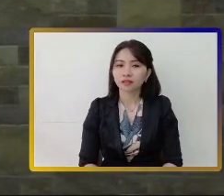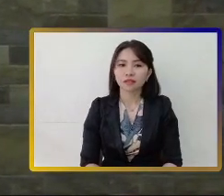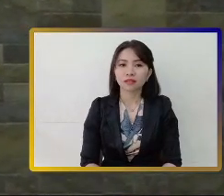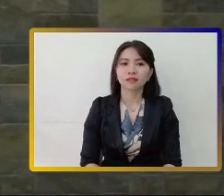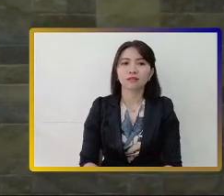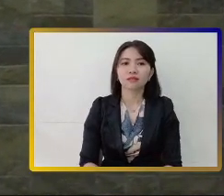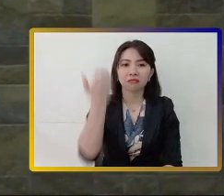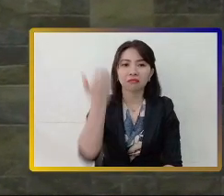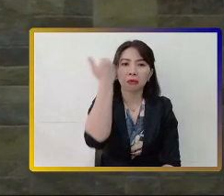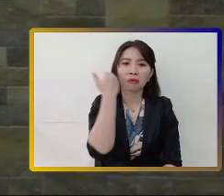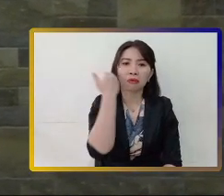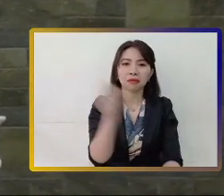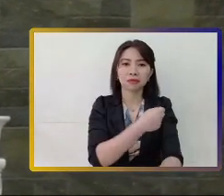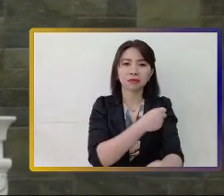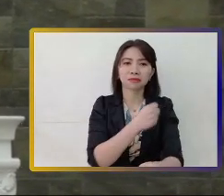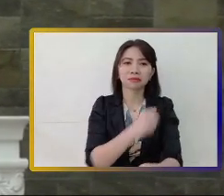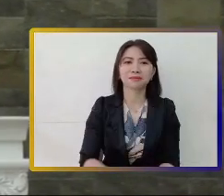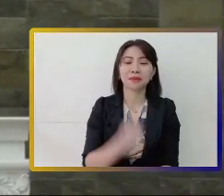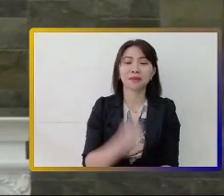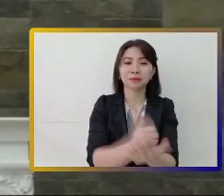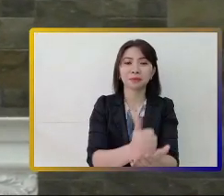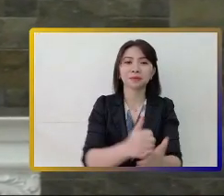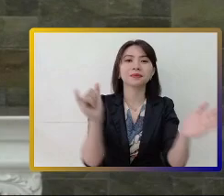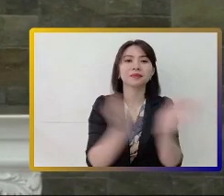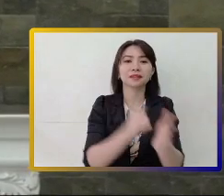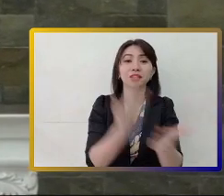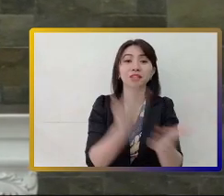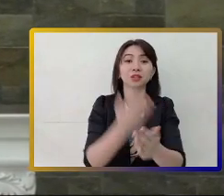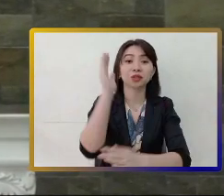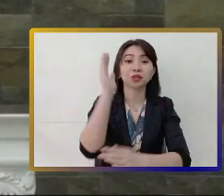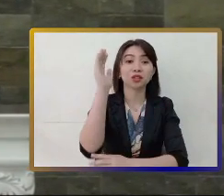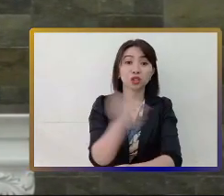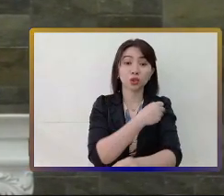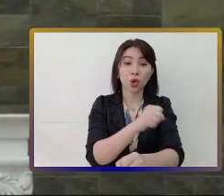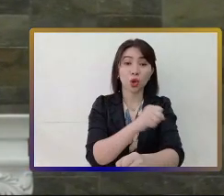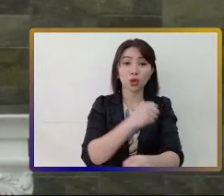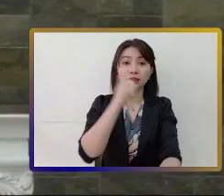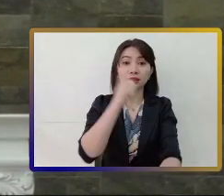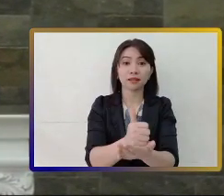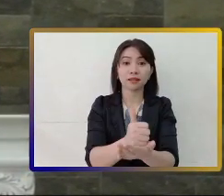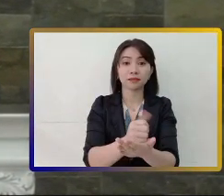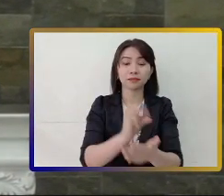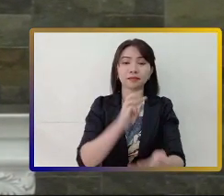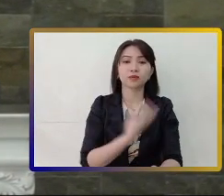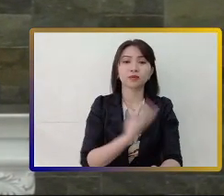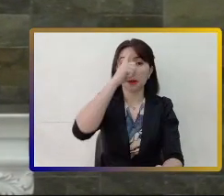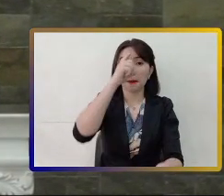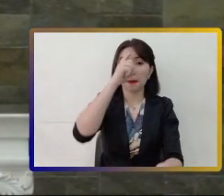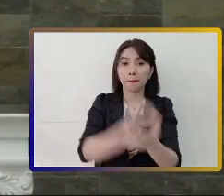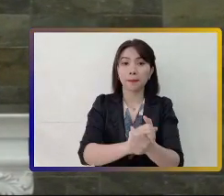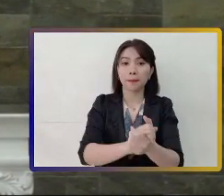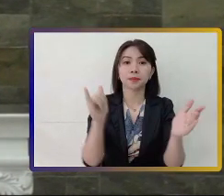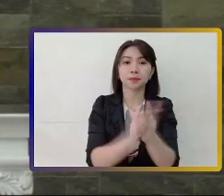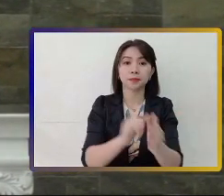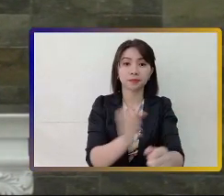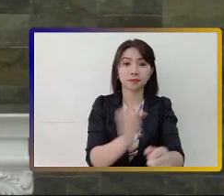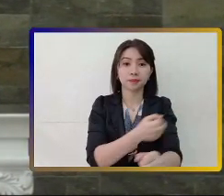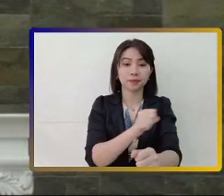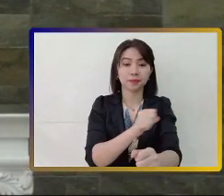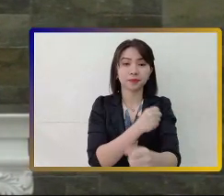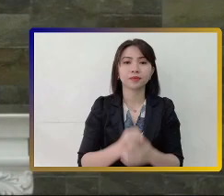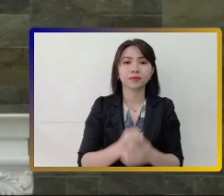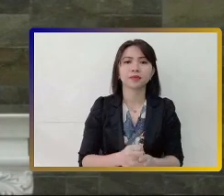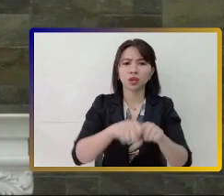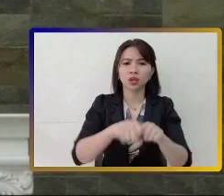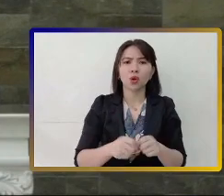na. Anyway, that's a good song. Amen? I believe it. You know? Kaya sabi ko sa inyo mga kapatid, ang